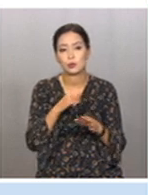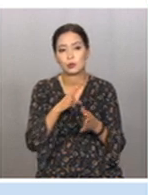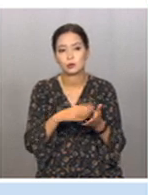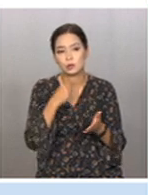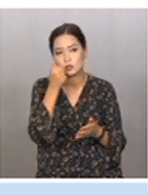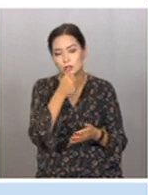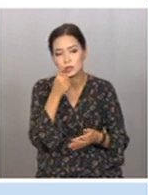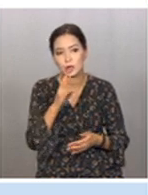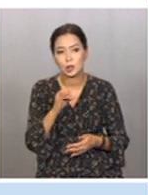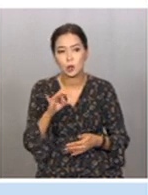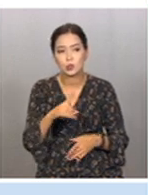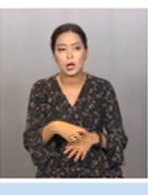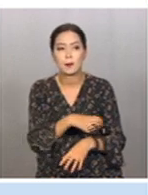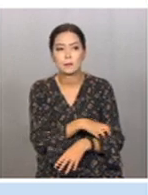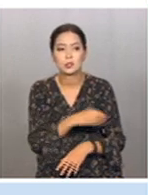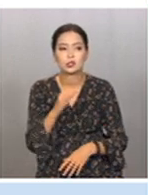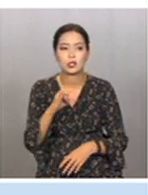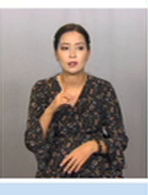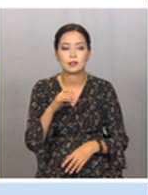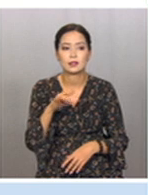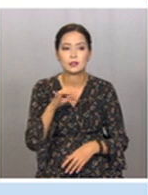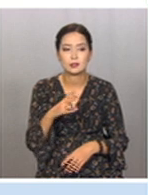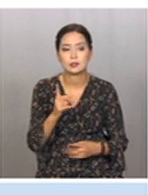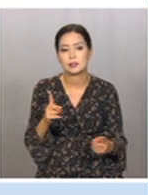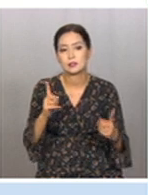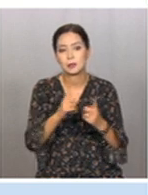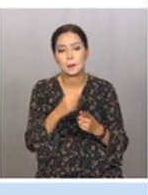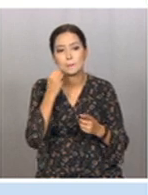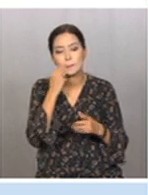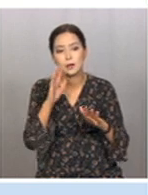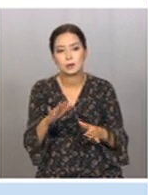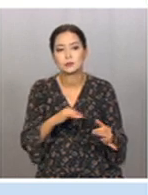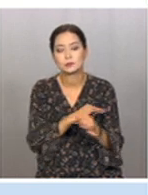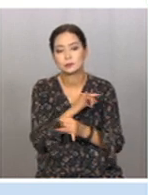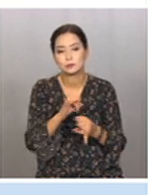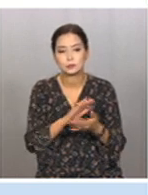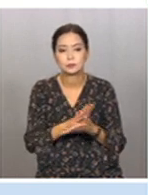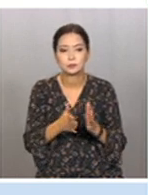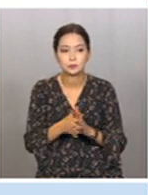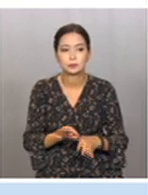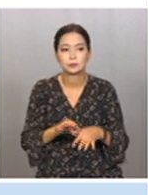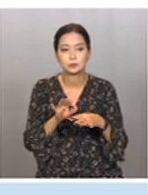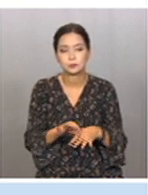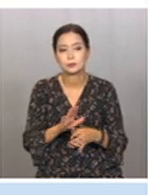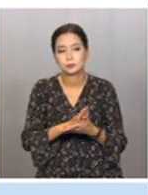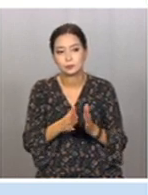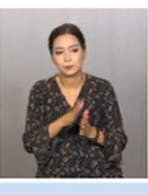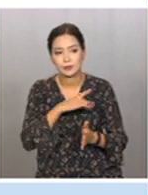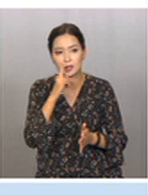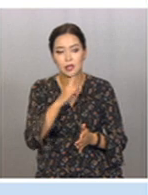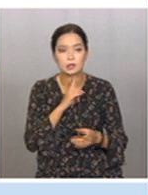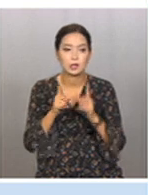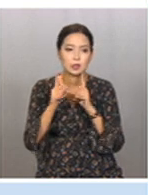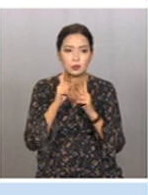жылдың наурызында комиссар Әліби Жангелдинмен кездесіп, Мәскеумен келіссөздер жүргізуге келісті. Қазақ кеңестік